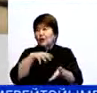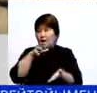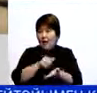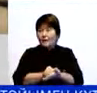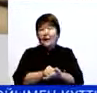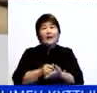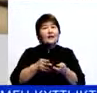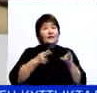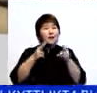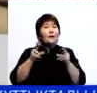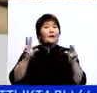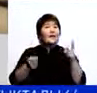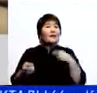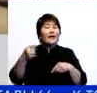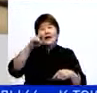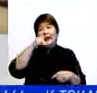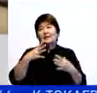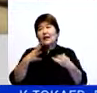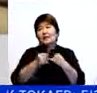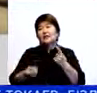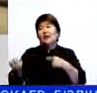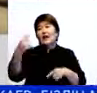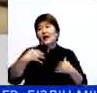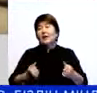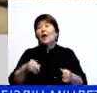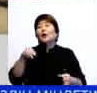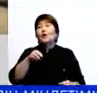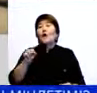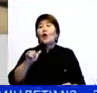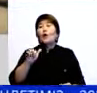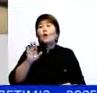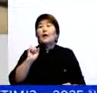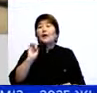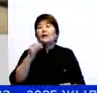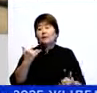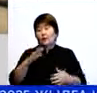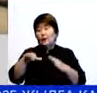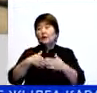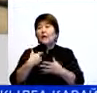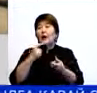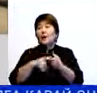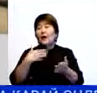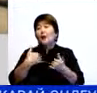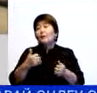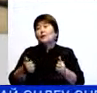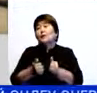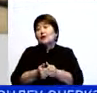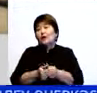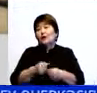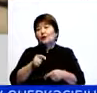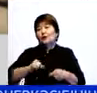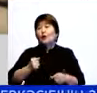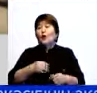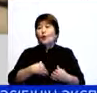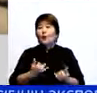айналыстық. Сапарымыз сәтті аяқталып, Қазақ жеріне аман-есен қондық. Тоқтар Әубәкіровпен әлі күнге дейін байланысып тұрамыз. Біз өте жақын достарымыз.